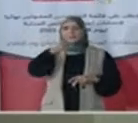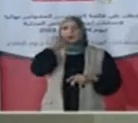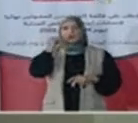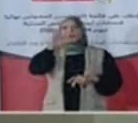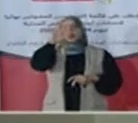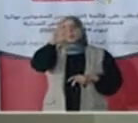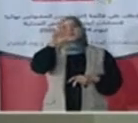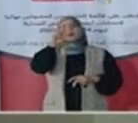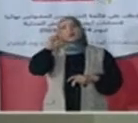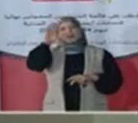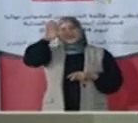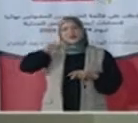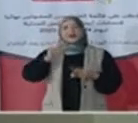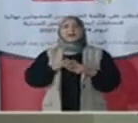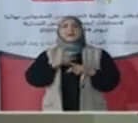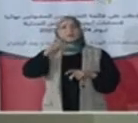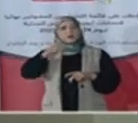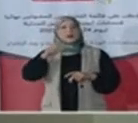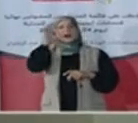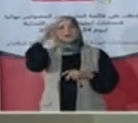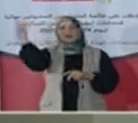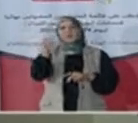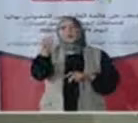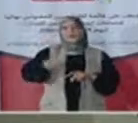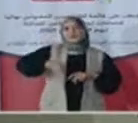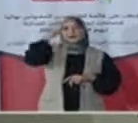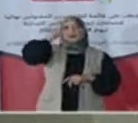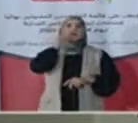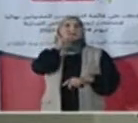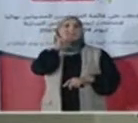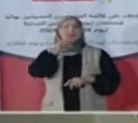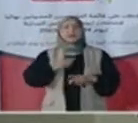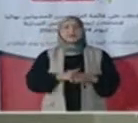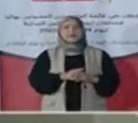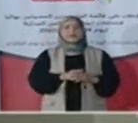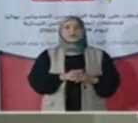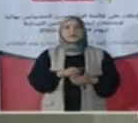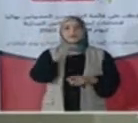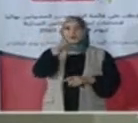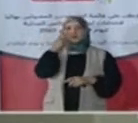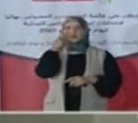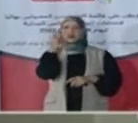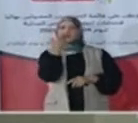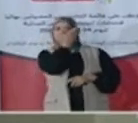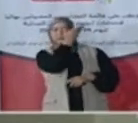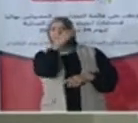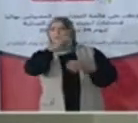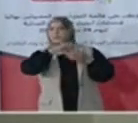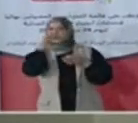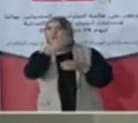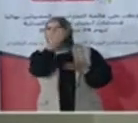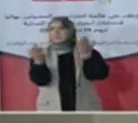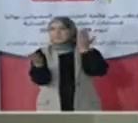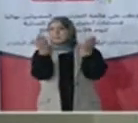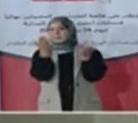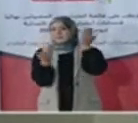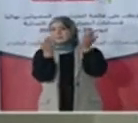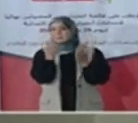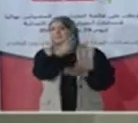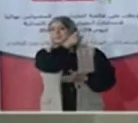سنة، و 50% من المزكين هن من الإناث. وتلاحظوا لنا نتيجة التناصف الذي